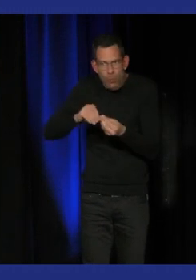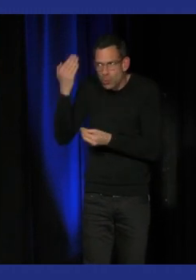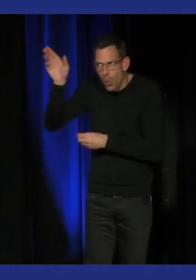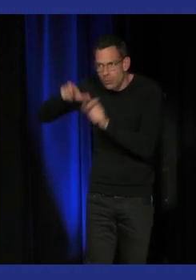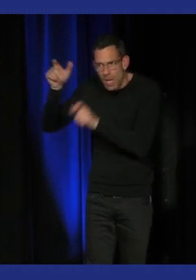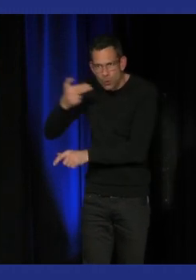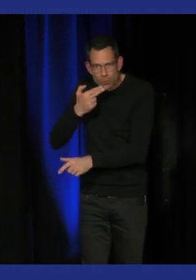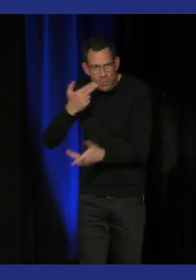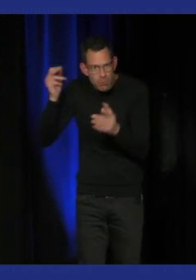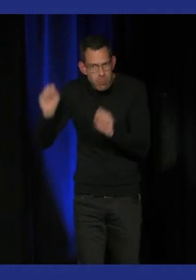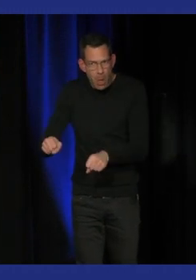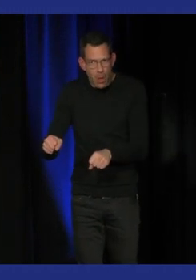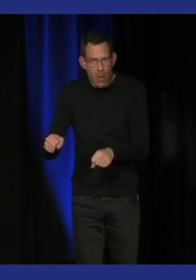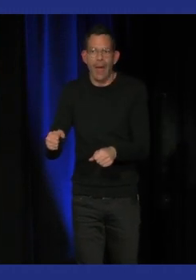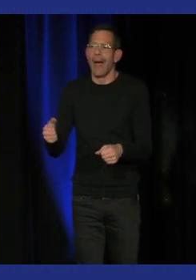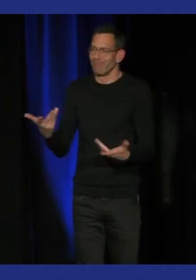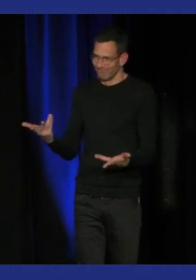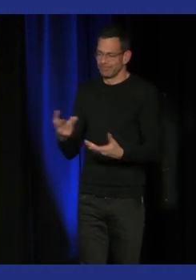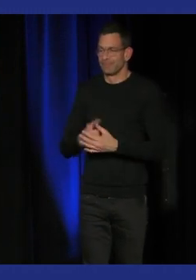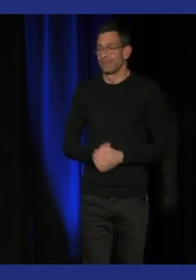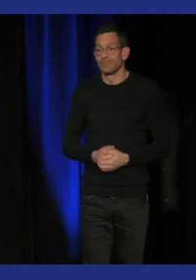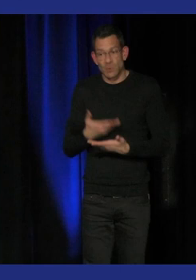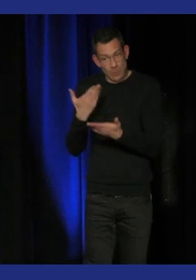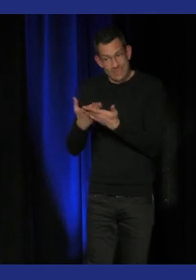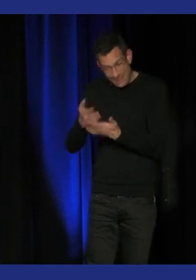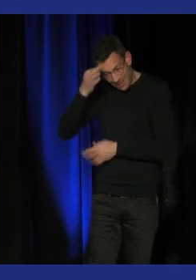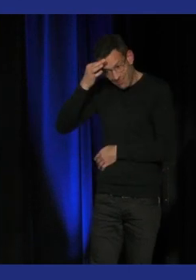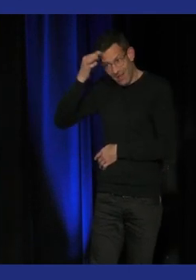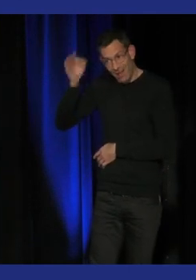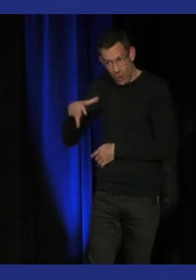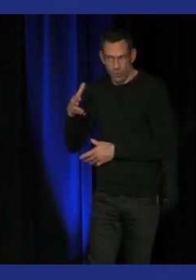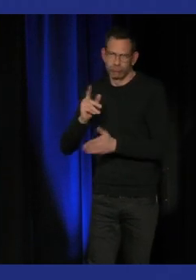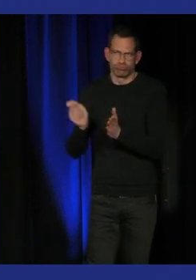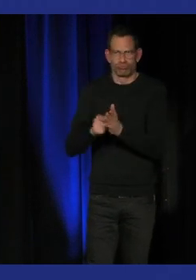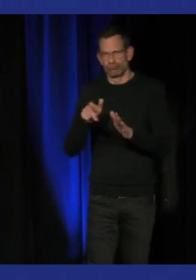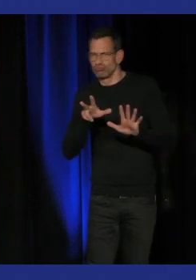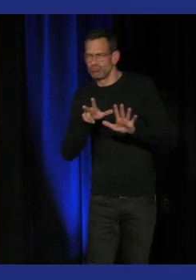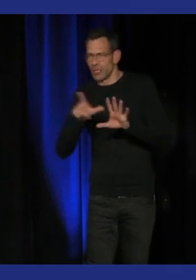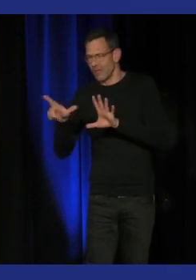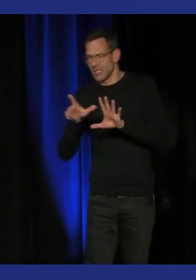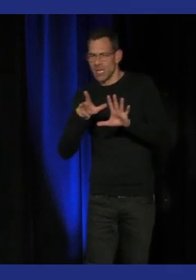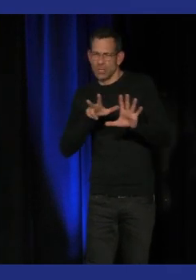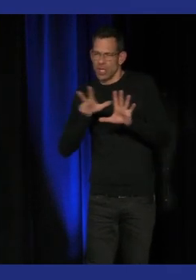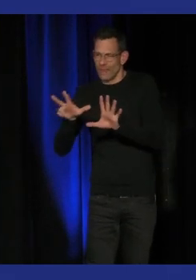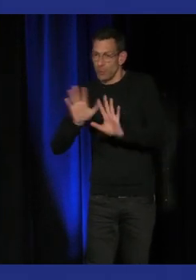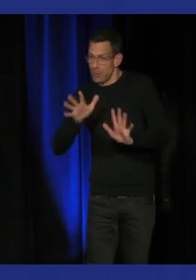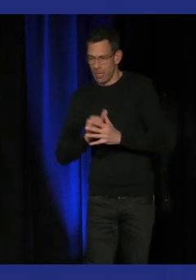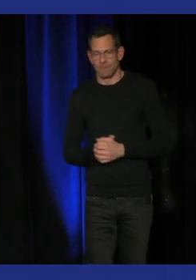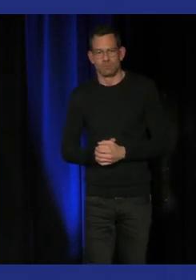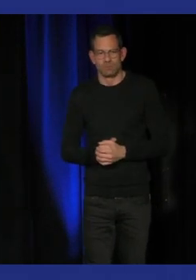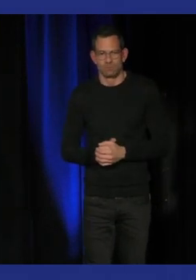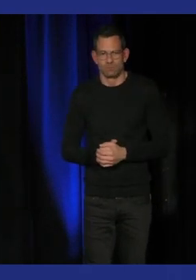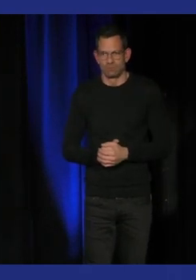mal. Donc voilà, on a une invention. 87, 88. On se dit, bah, pourquoi est-ce que la